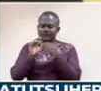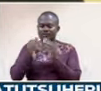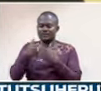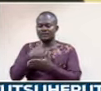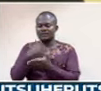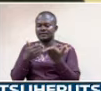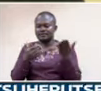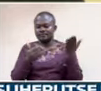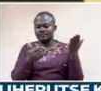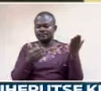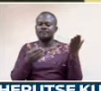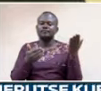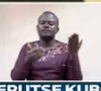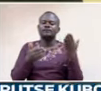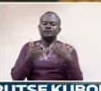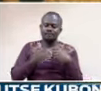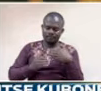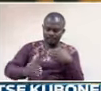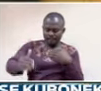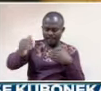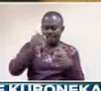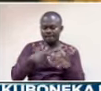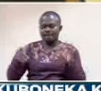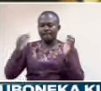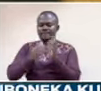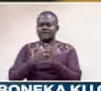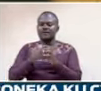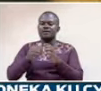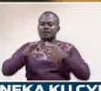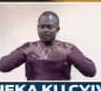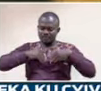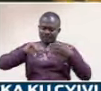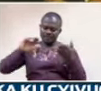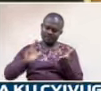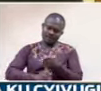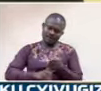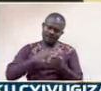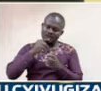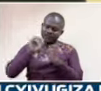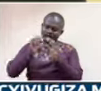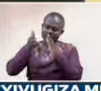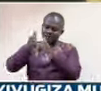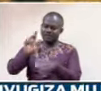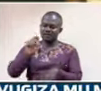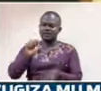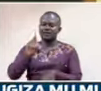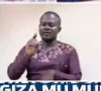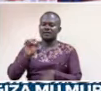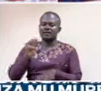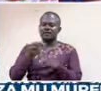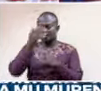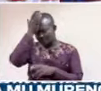bagize kiri imbere ariko ubyemeza uvuga tuyunguye niwe kardinali ni